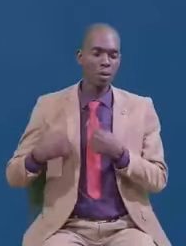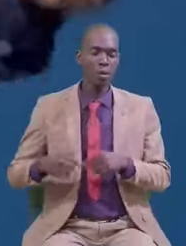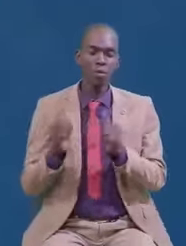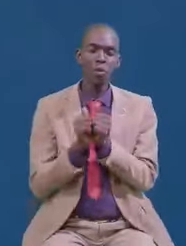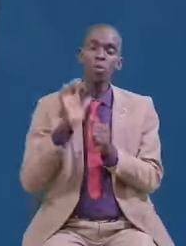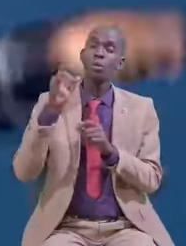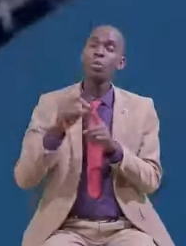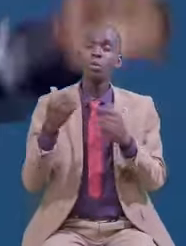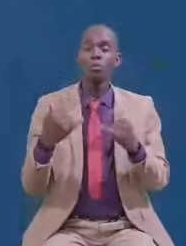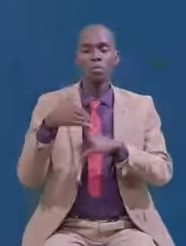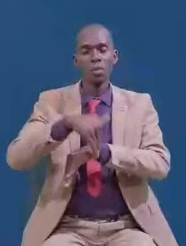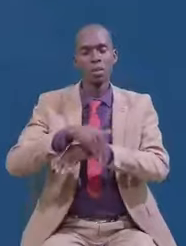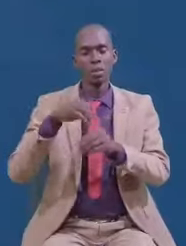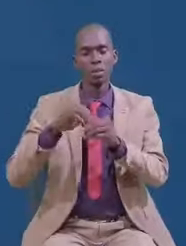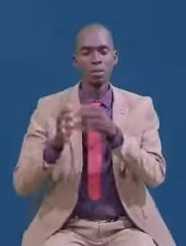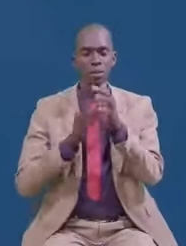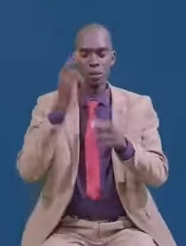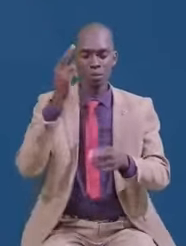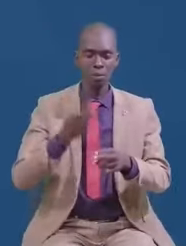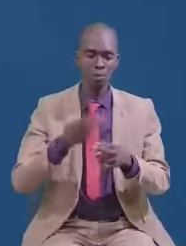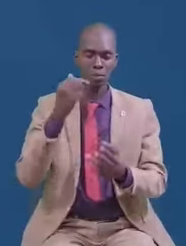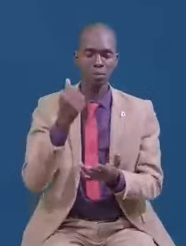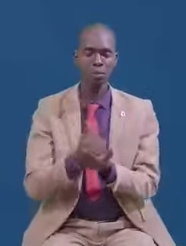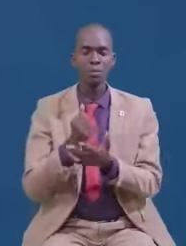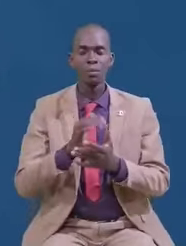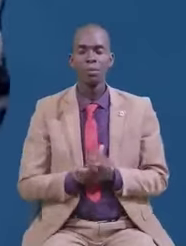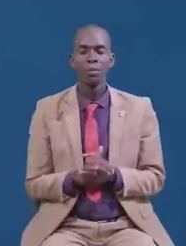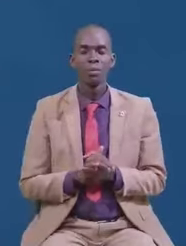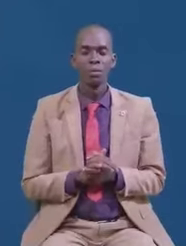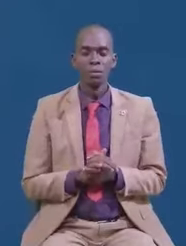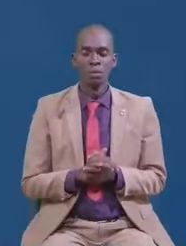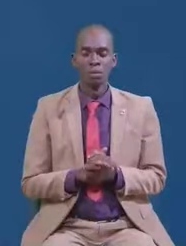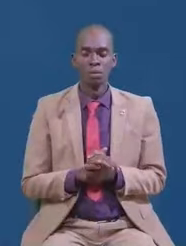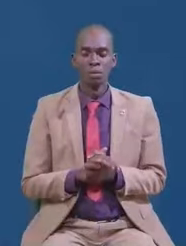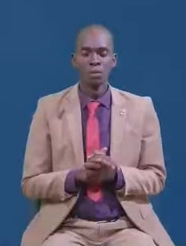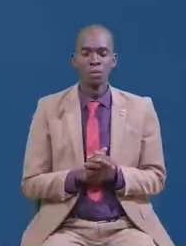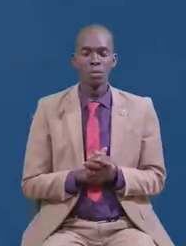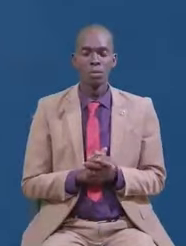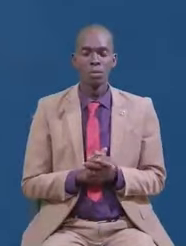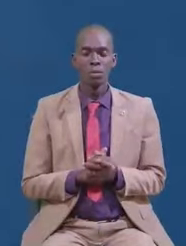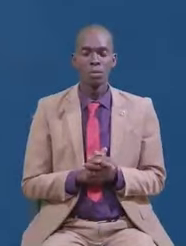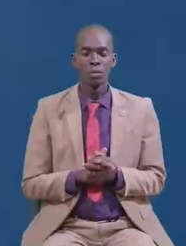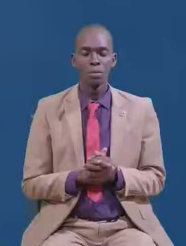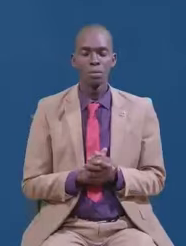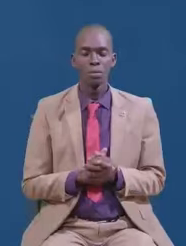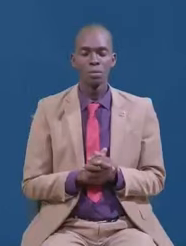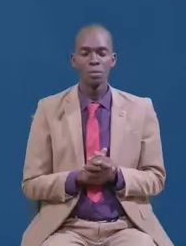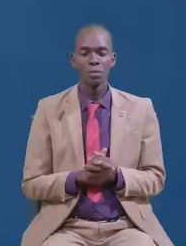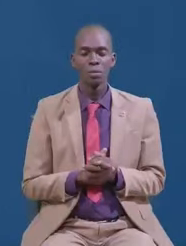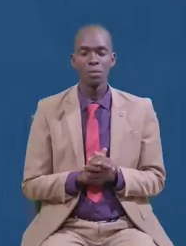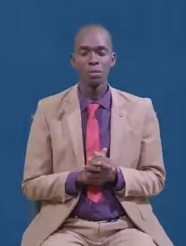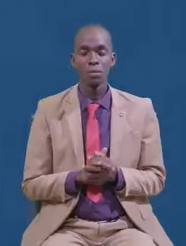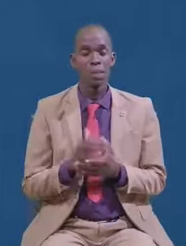Nous demandons que ta parole rentre tous les cœurs ce soir au nom de Jésus-Christ. Une